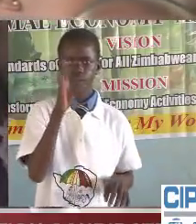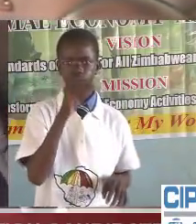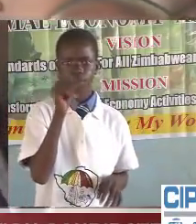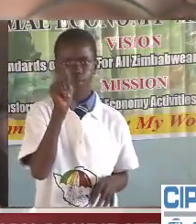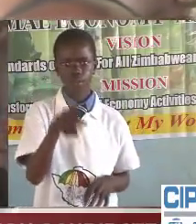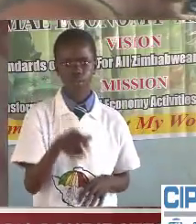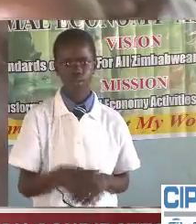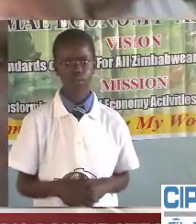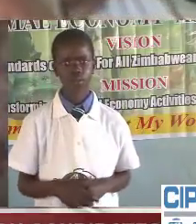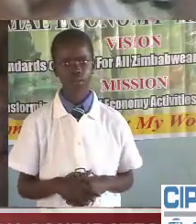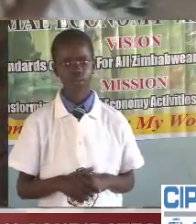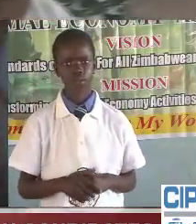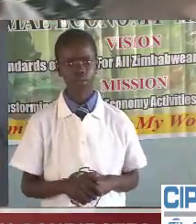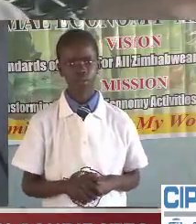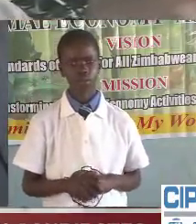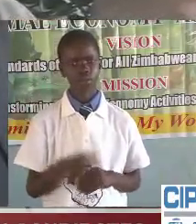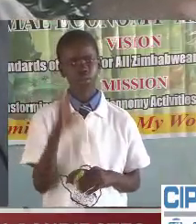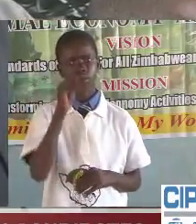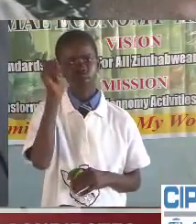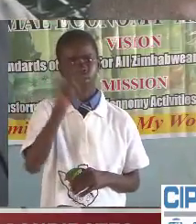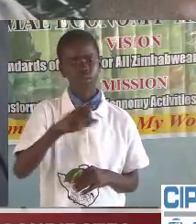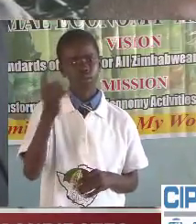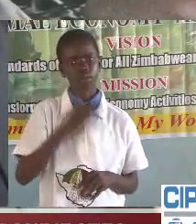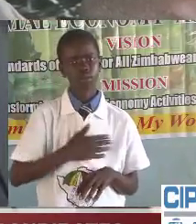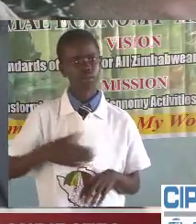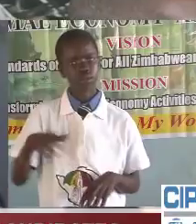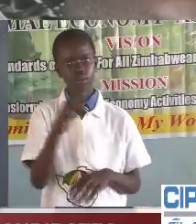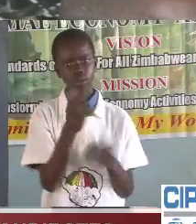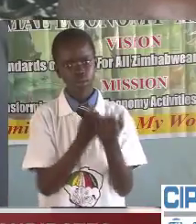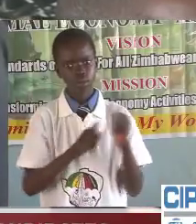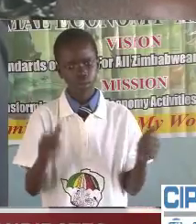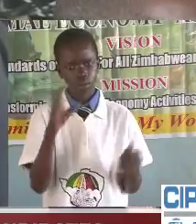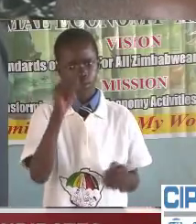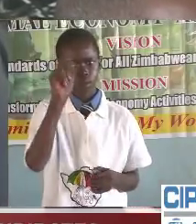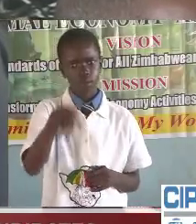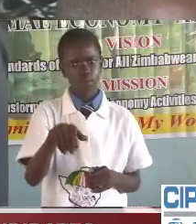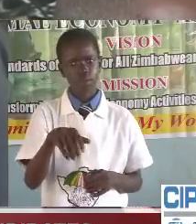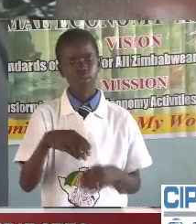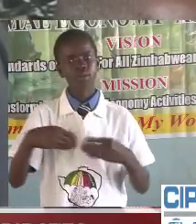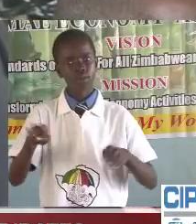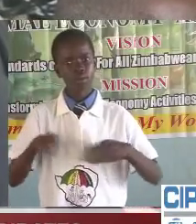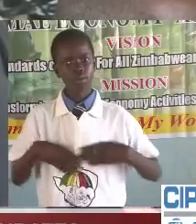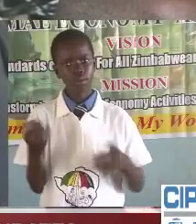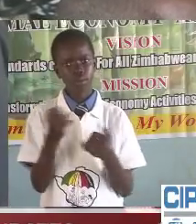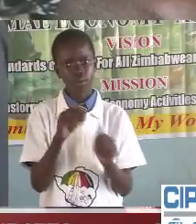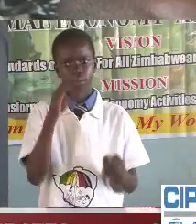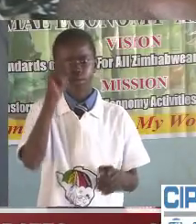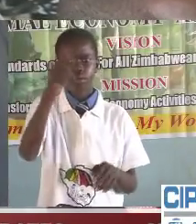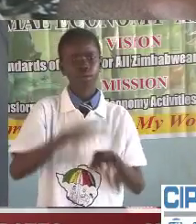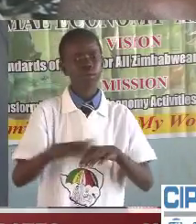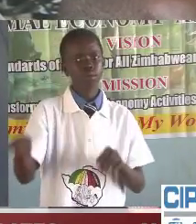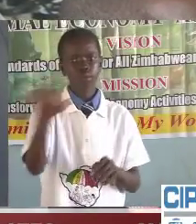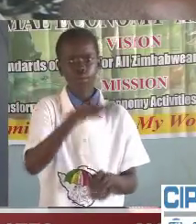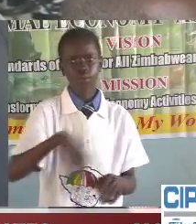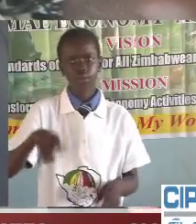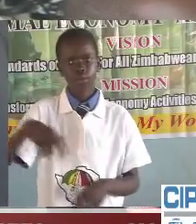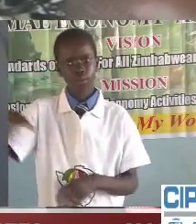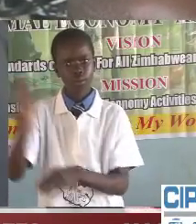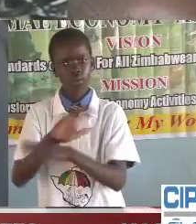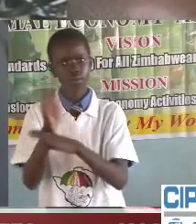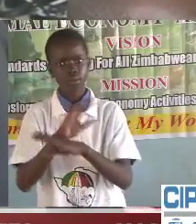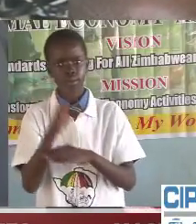chokutanga ieconomy inofana kuti inake. Kana economy yedu yanaka takuenda kuvanhu vanotengesa,